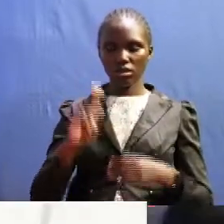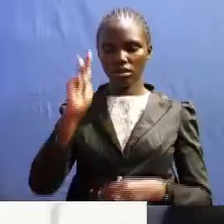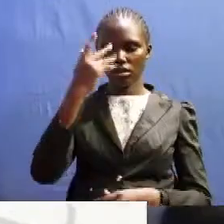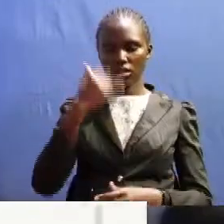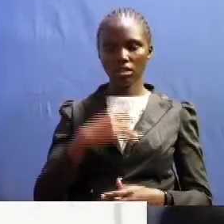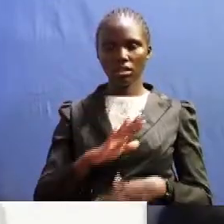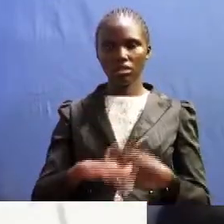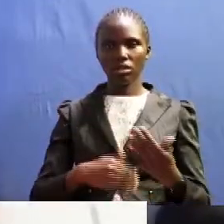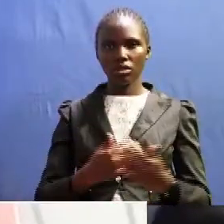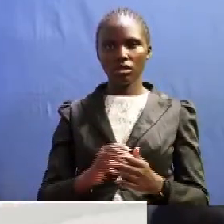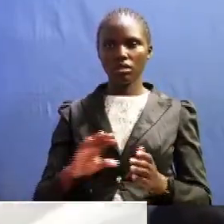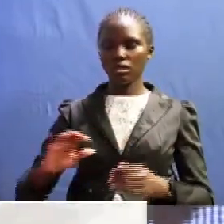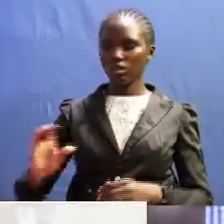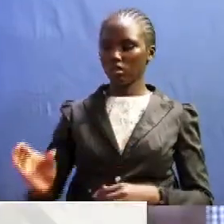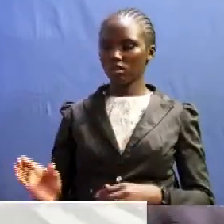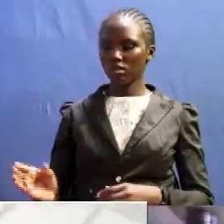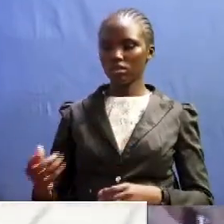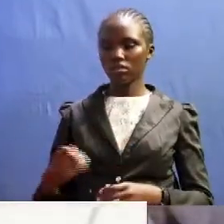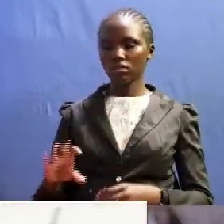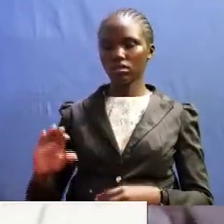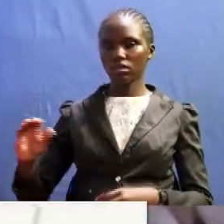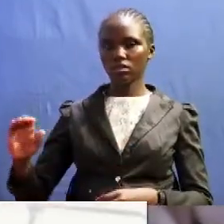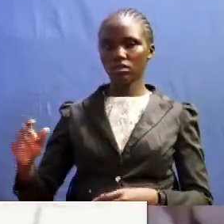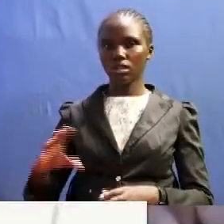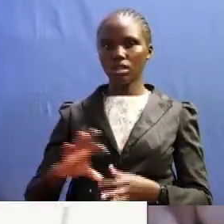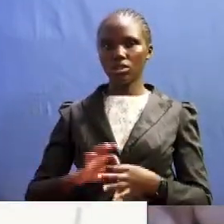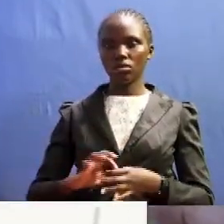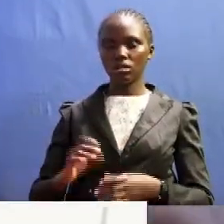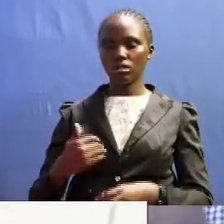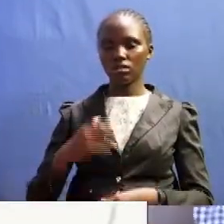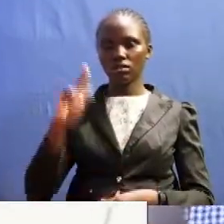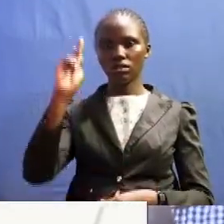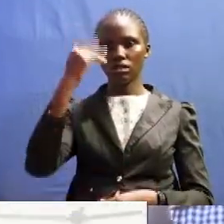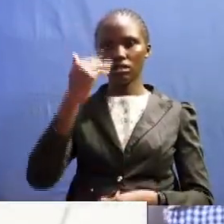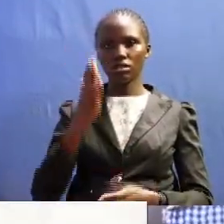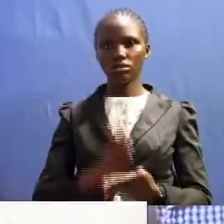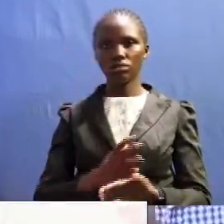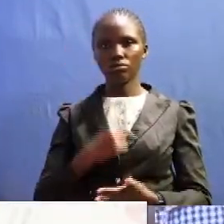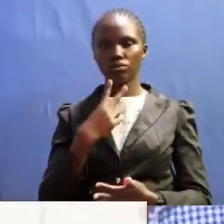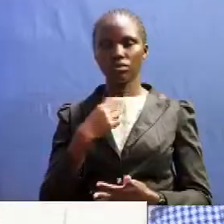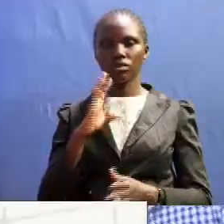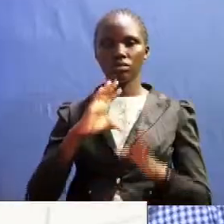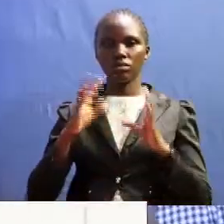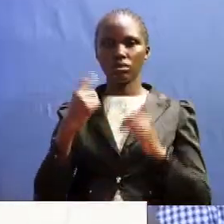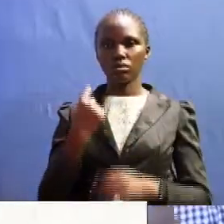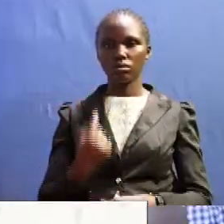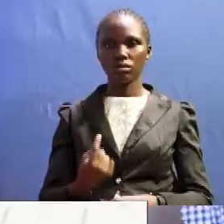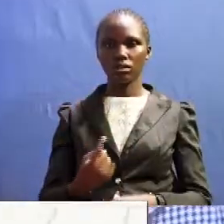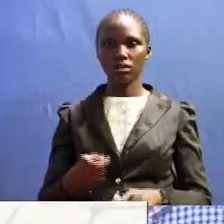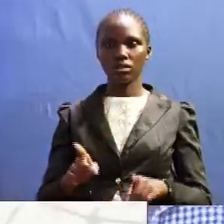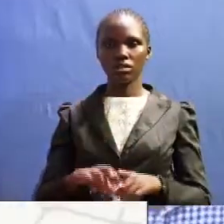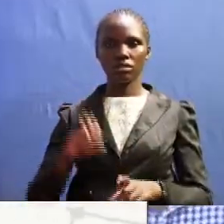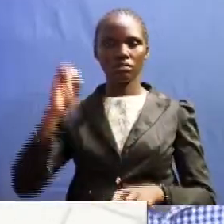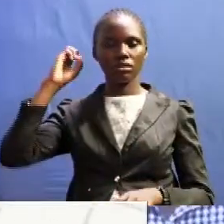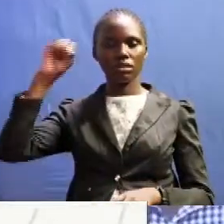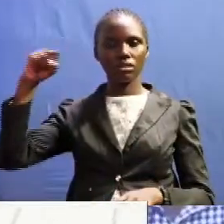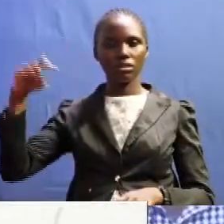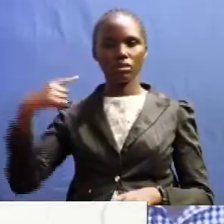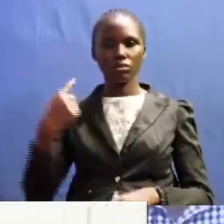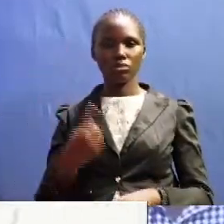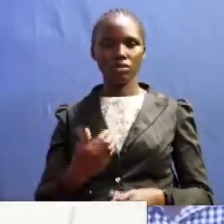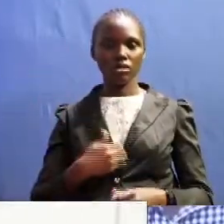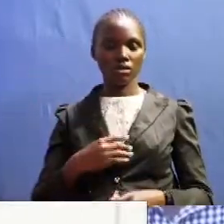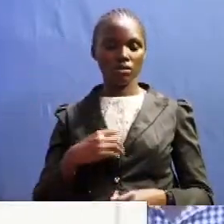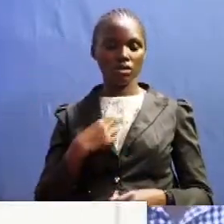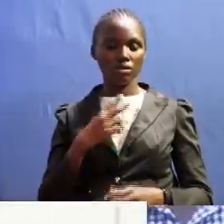development in all corners of the county. Kenya sasa imeungana. Kenya inazungumza sauti moja. Kenya inazungumza lugha ya kusema kila